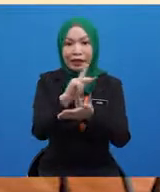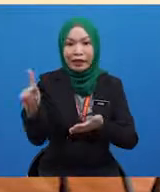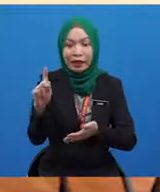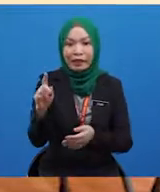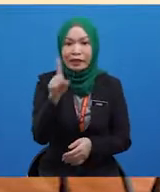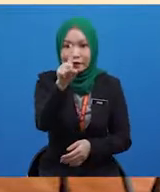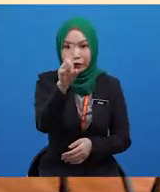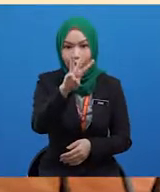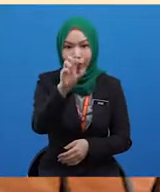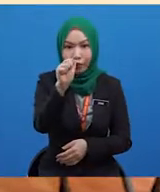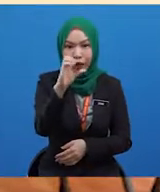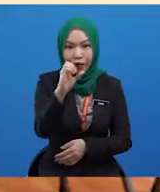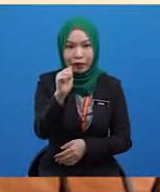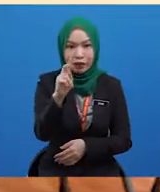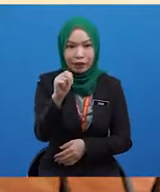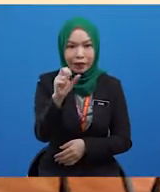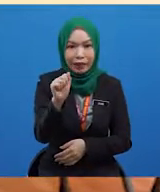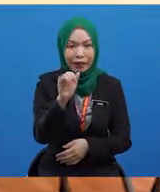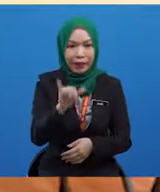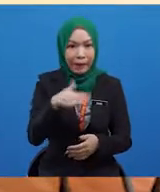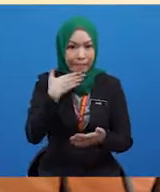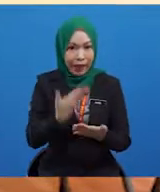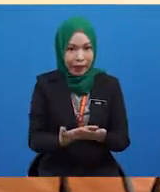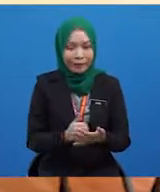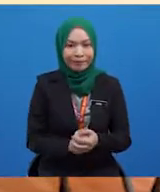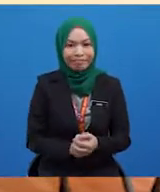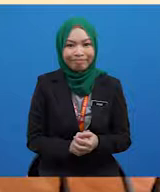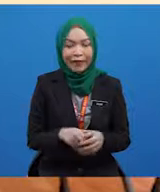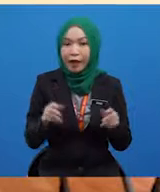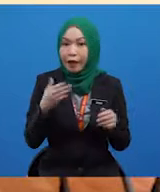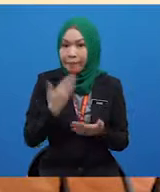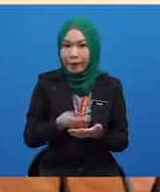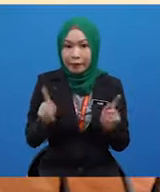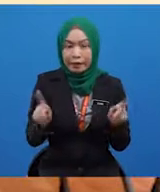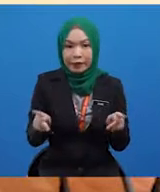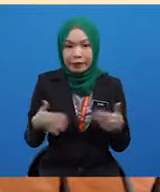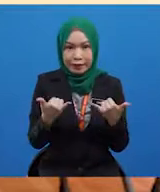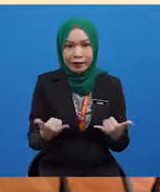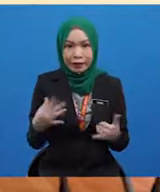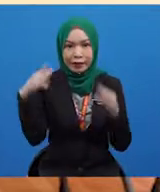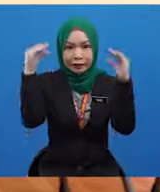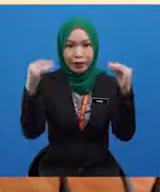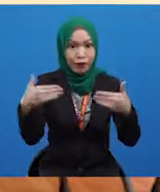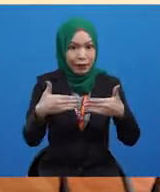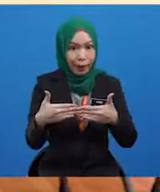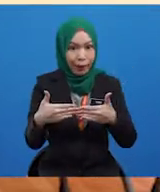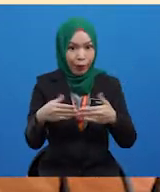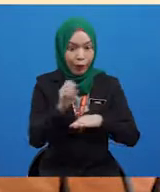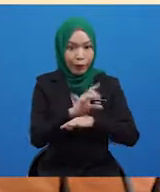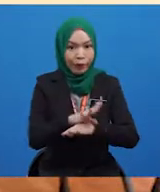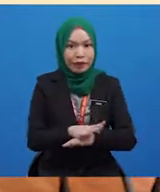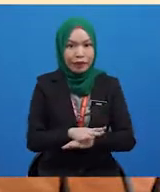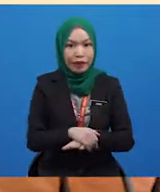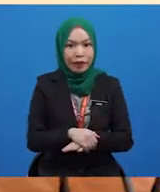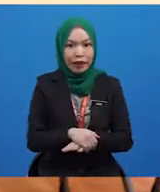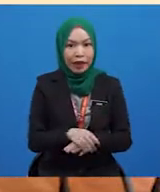wacana yang utuh. Baiklah para pelajar, sekarang cikgu akan sambung perbincangan kita tentang ciri